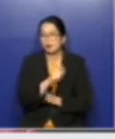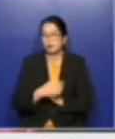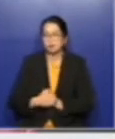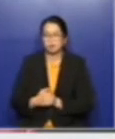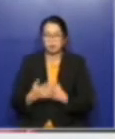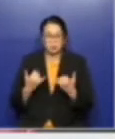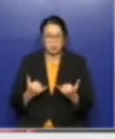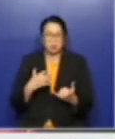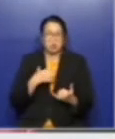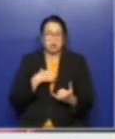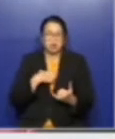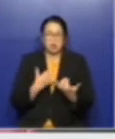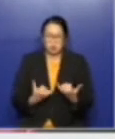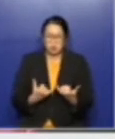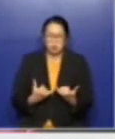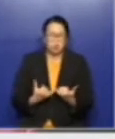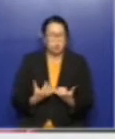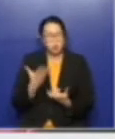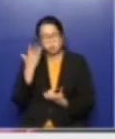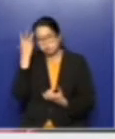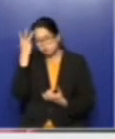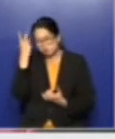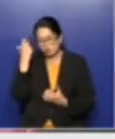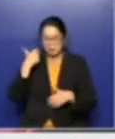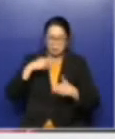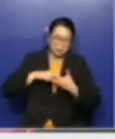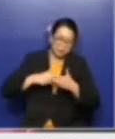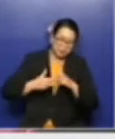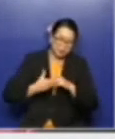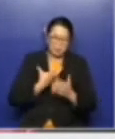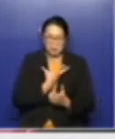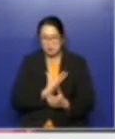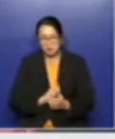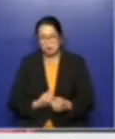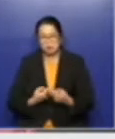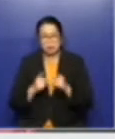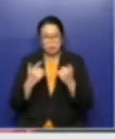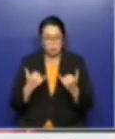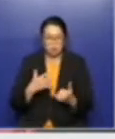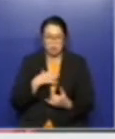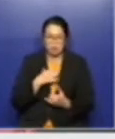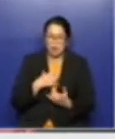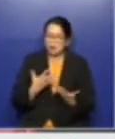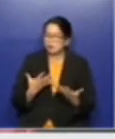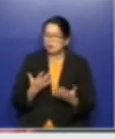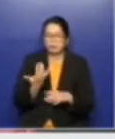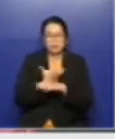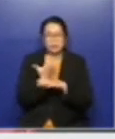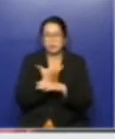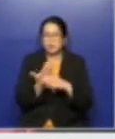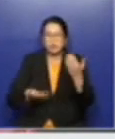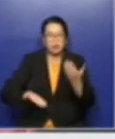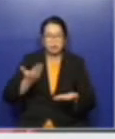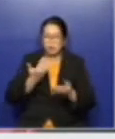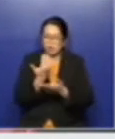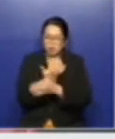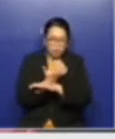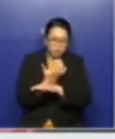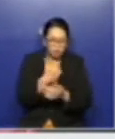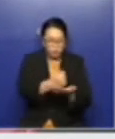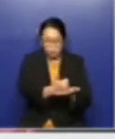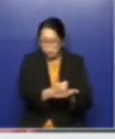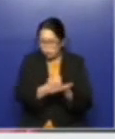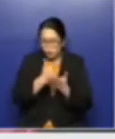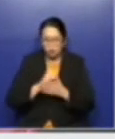การสื่อสาธารณะมากที่สุดเรากลับได้ยินเสียงความเงียบดิฉันย้ำว่าเสียงวังเวงจากป่